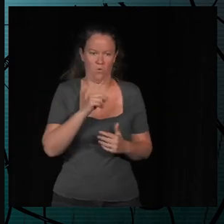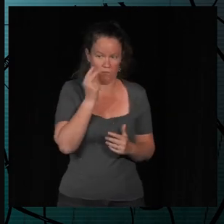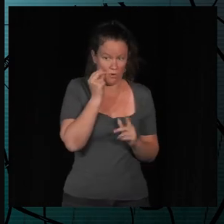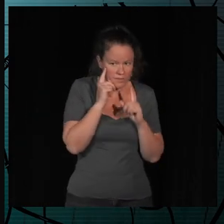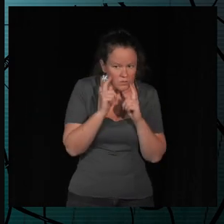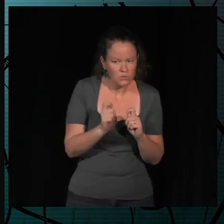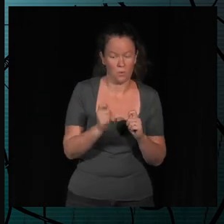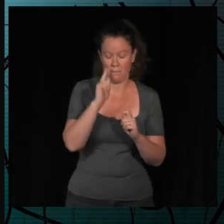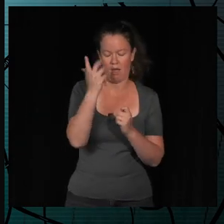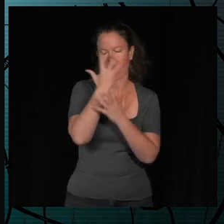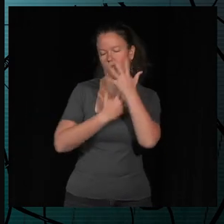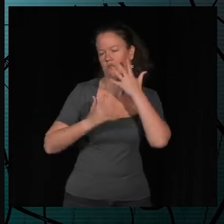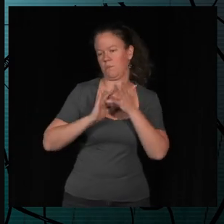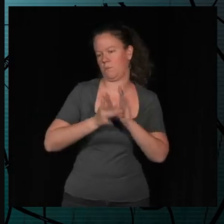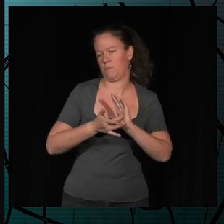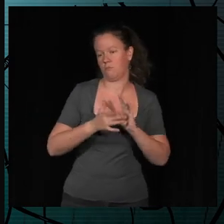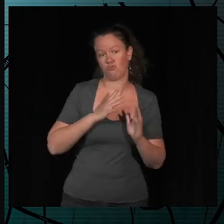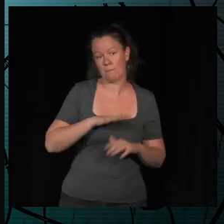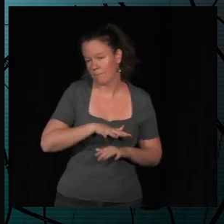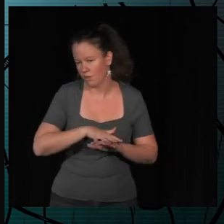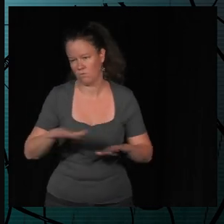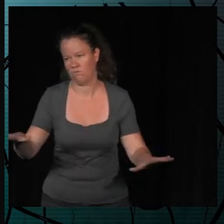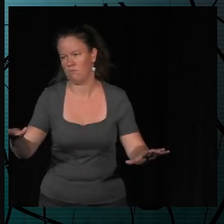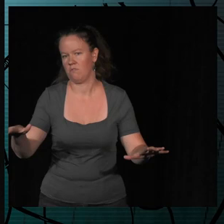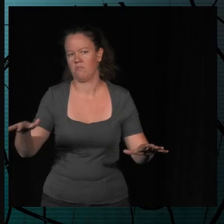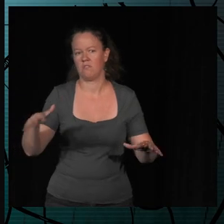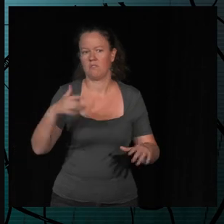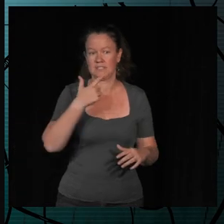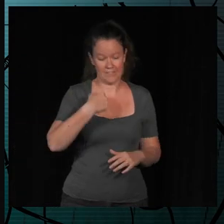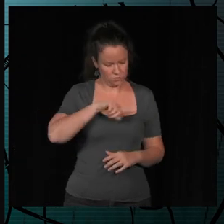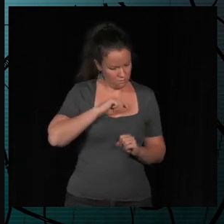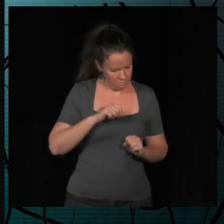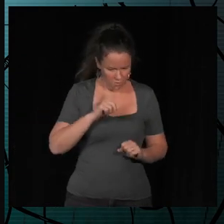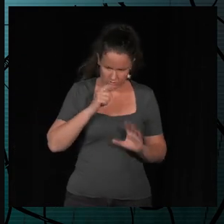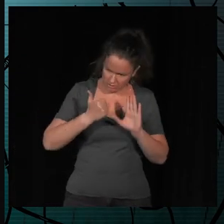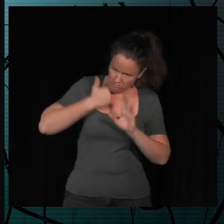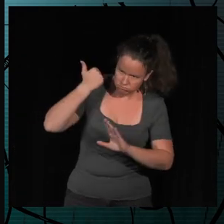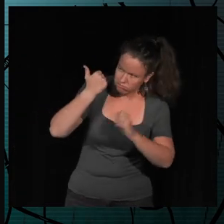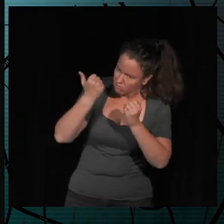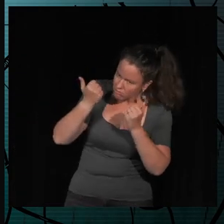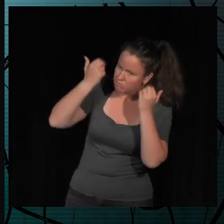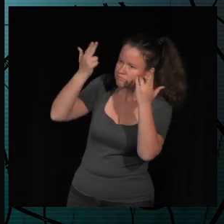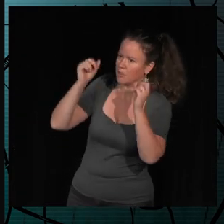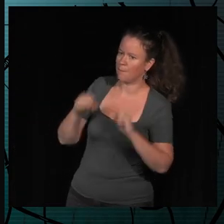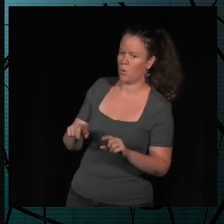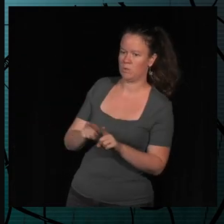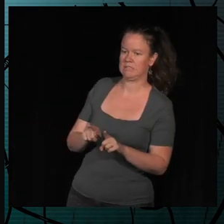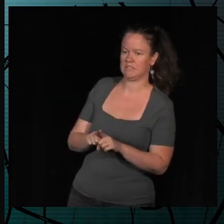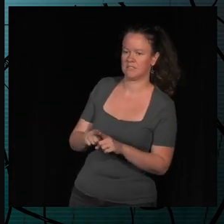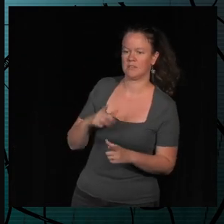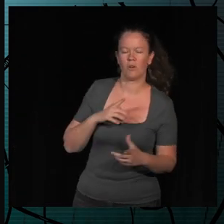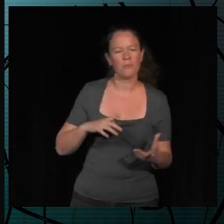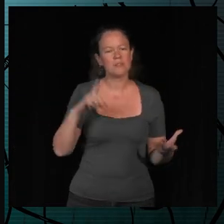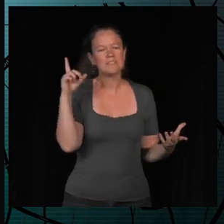biais cognitif ça peut agir à certains moment qu'on peut aussi redévelopper notre pouvoir d'agir parce que moi j'ai un petit problème avec les discours très déterministes très